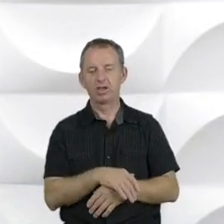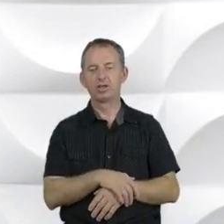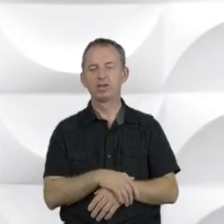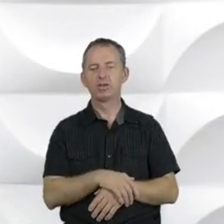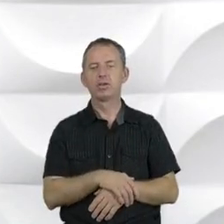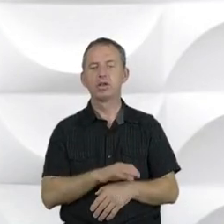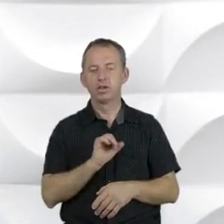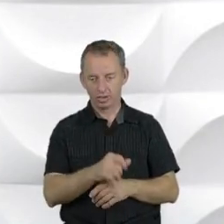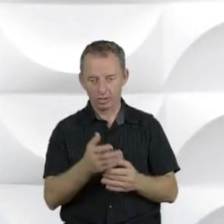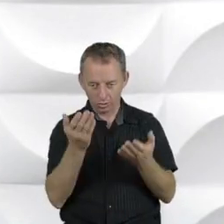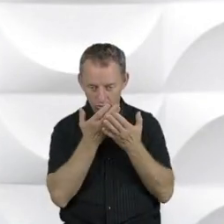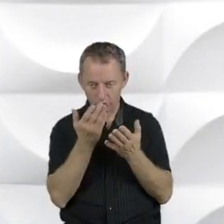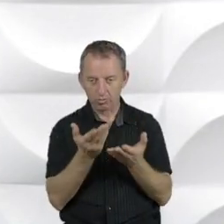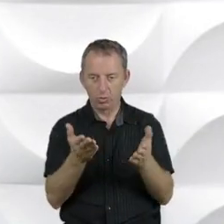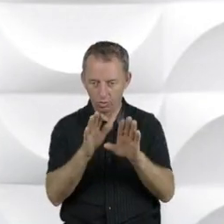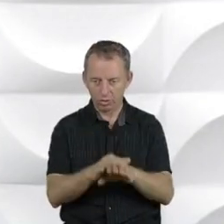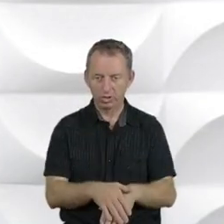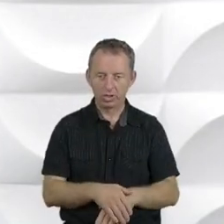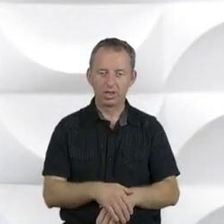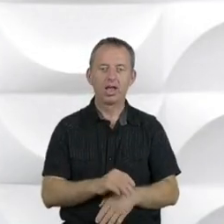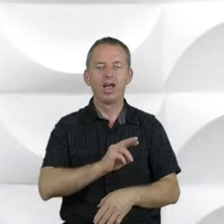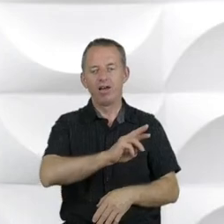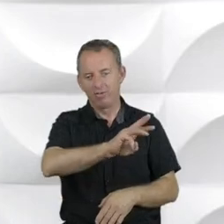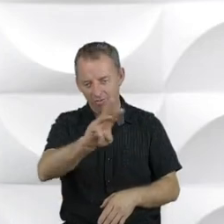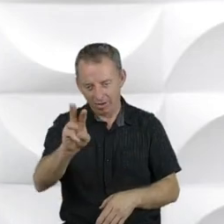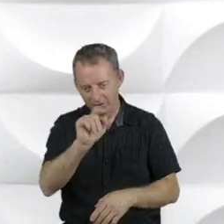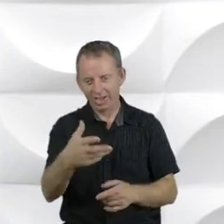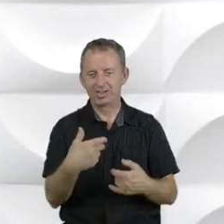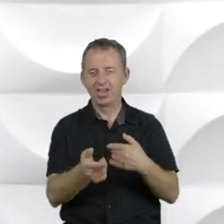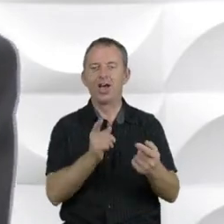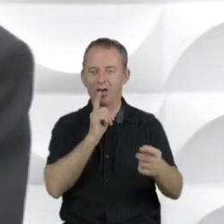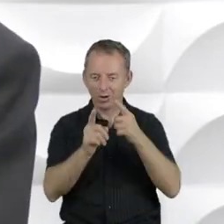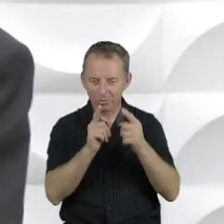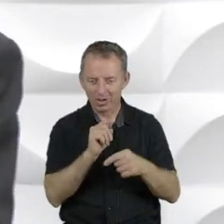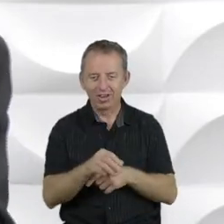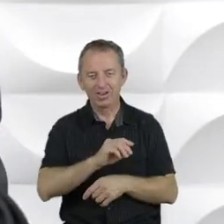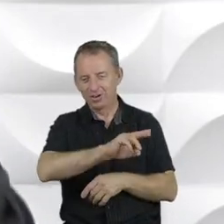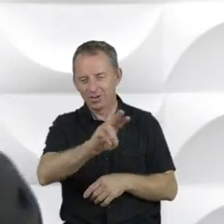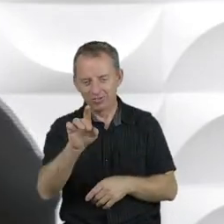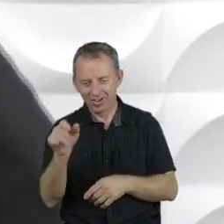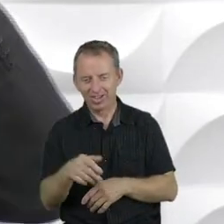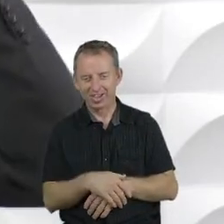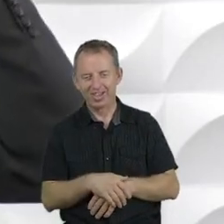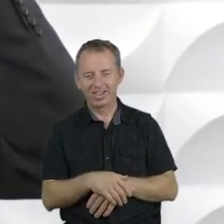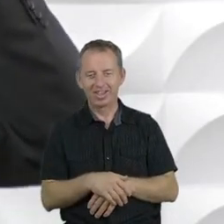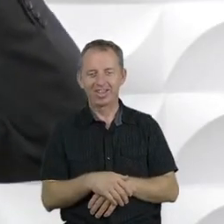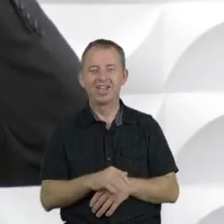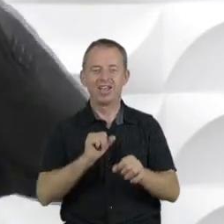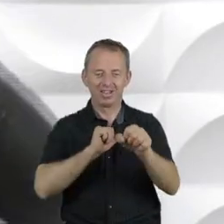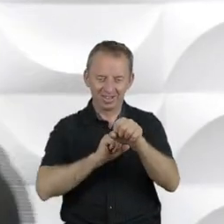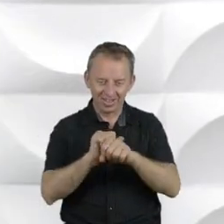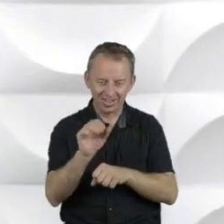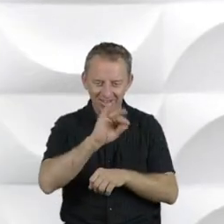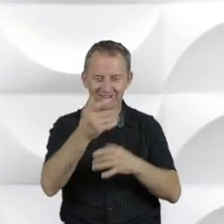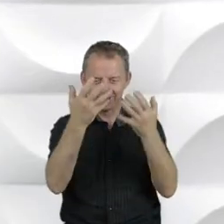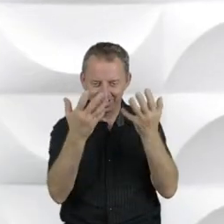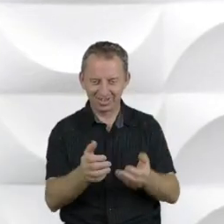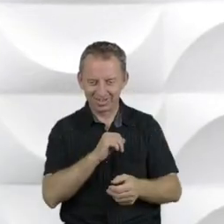Jesteście tam, czy was nie ma? Czy z wami da się rozmawiać? Czy wy jeszcze chcecie się